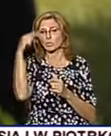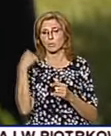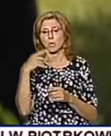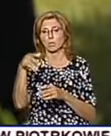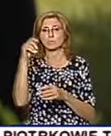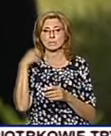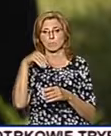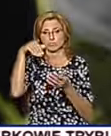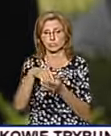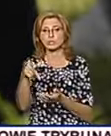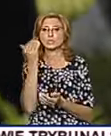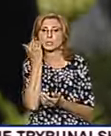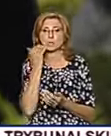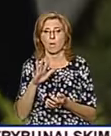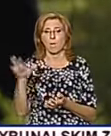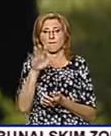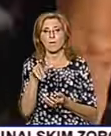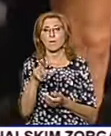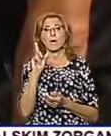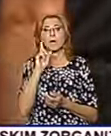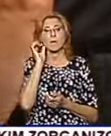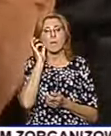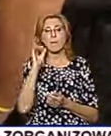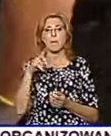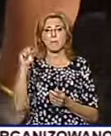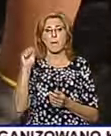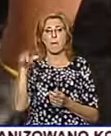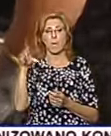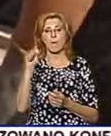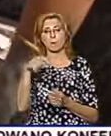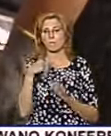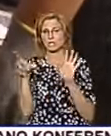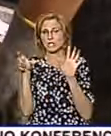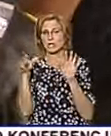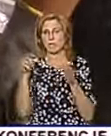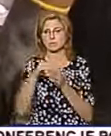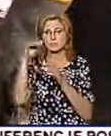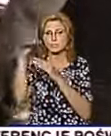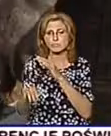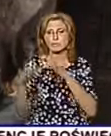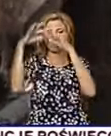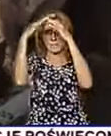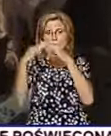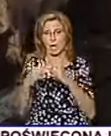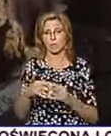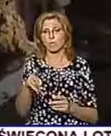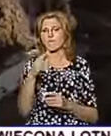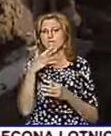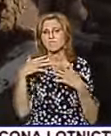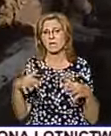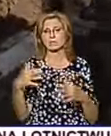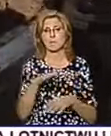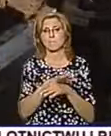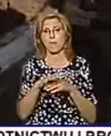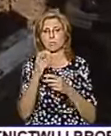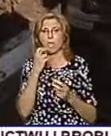katastrofie samolotu pod Częstochową. Paula wykonała ponad 700 skoków spadochronowych. Znajomi mówią o niej wesoła, pełna energii i